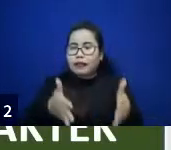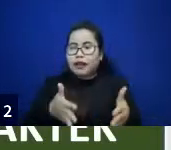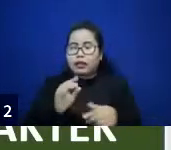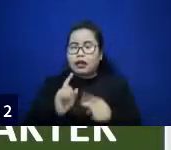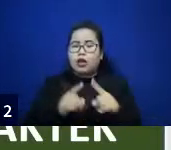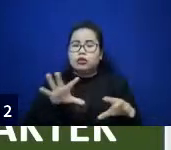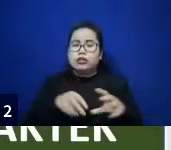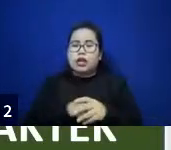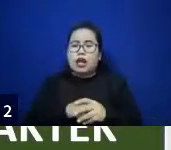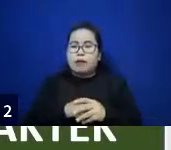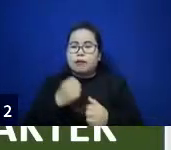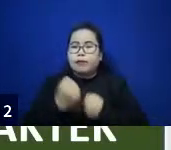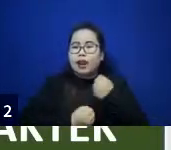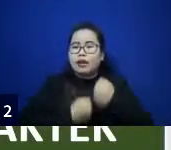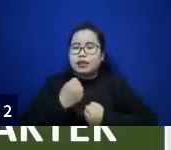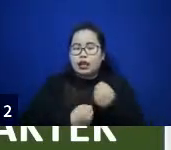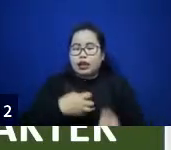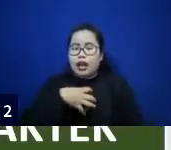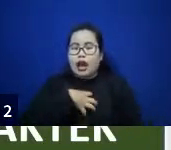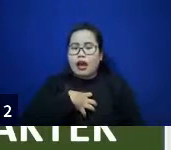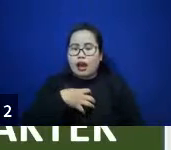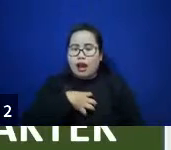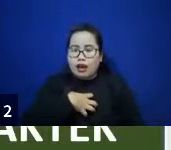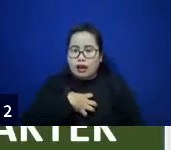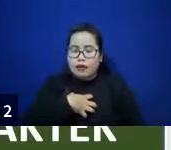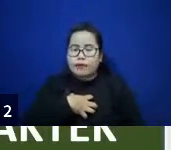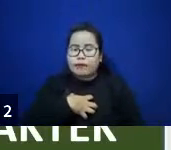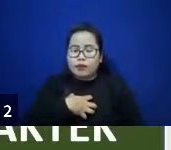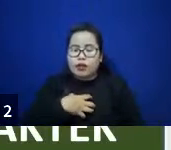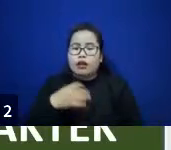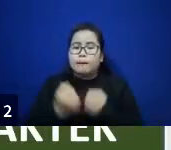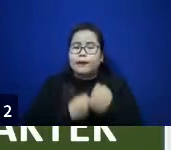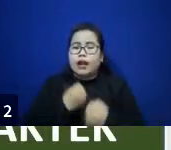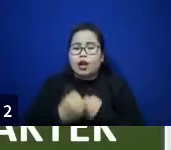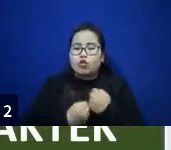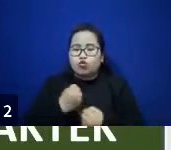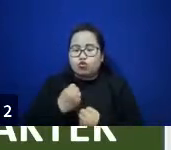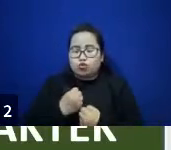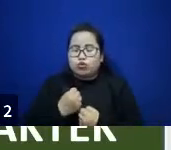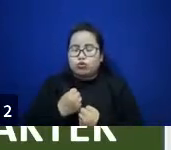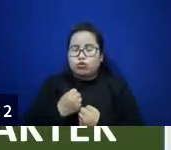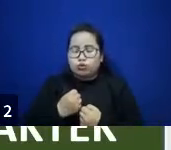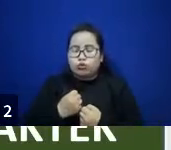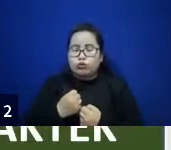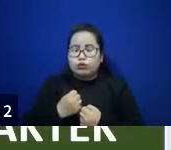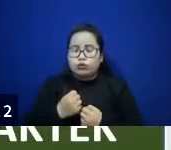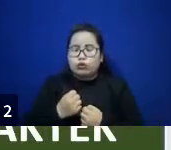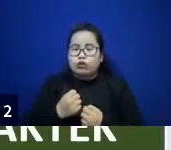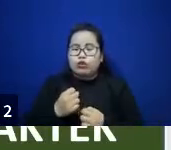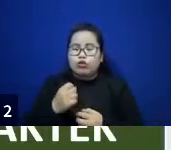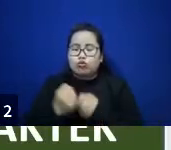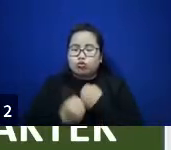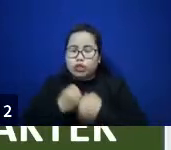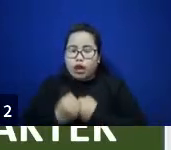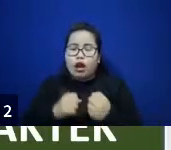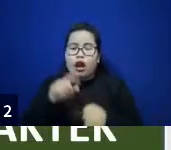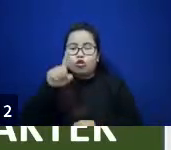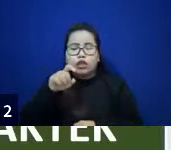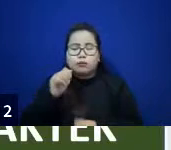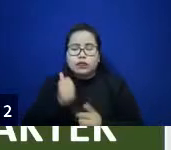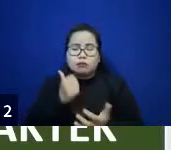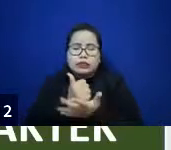ke melaksanakan hak-hak ini pelaku usaha wajib menjamin bahwa